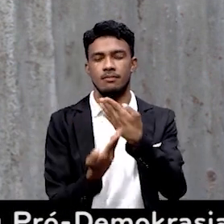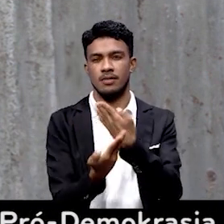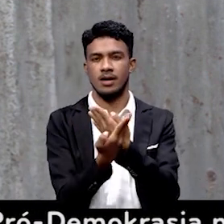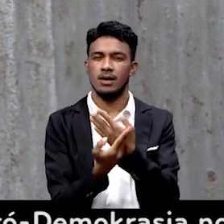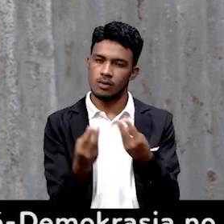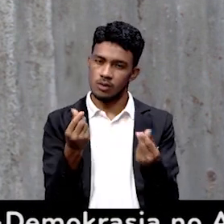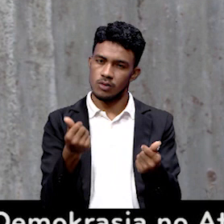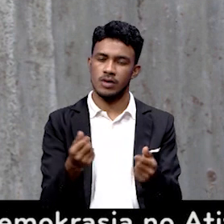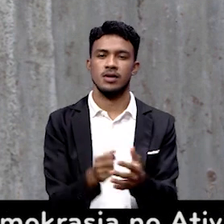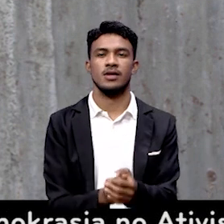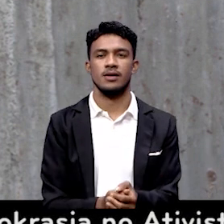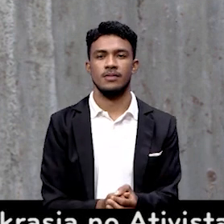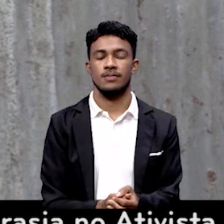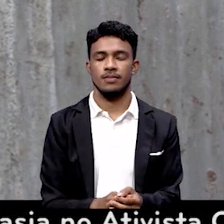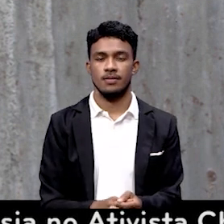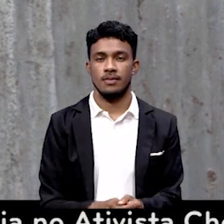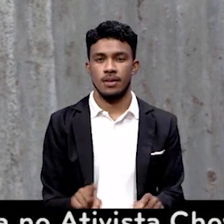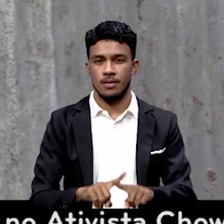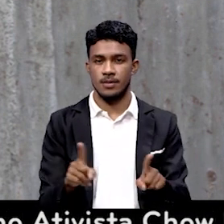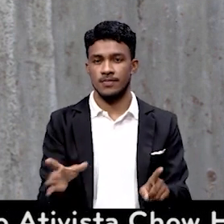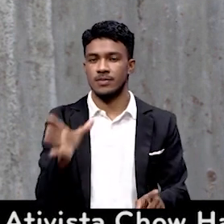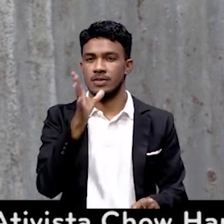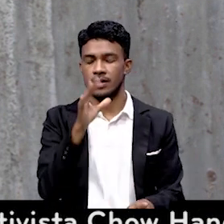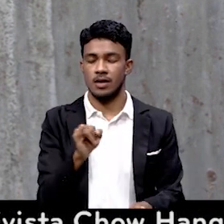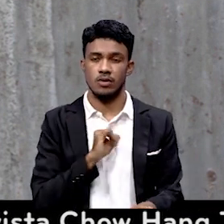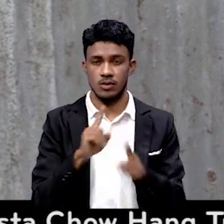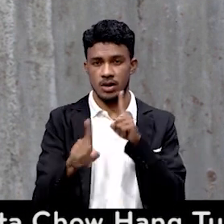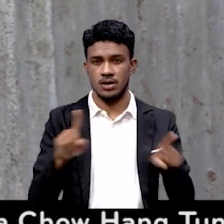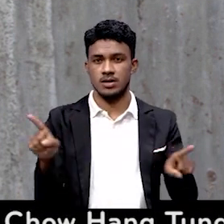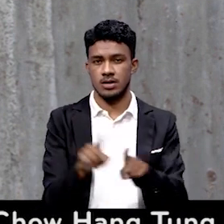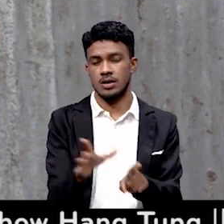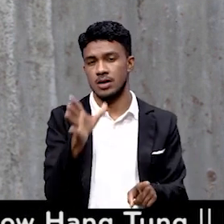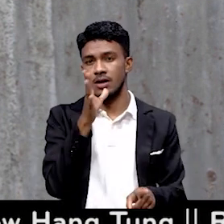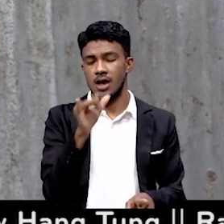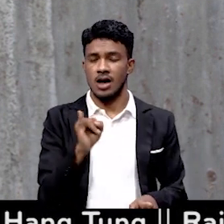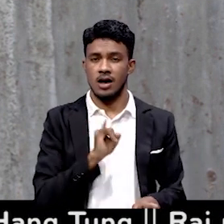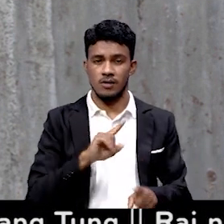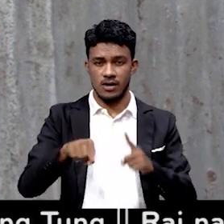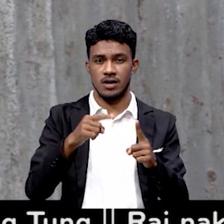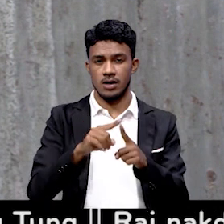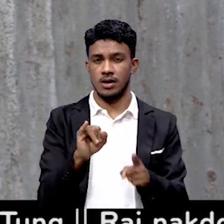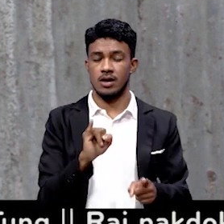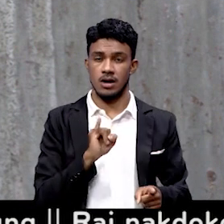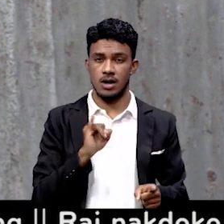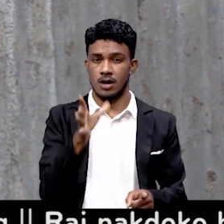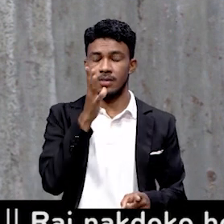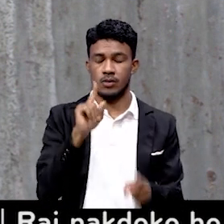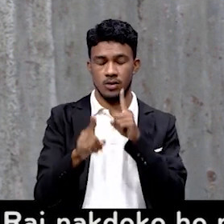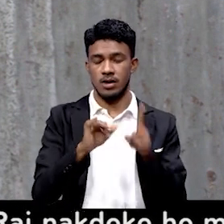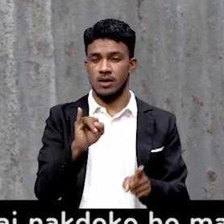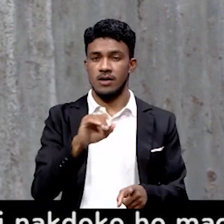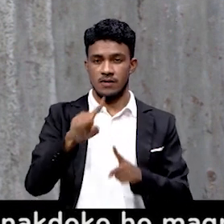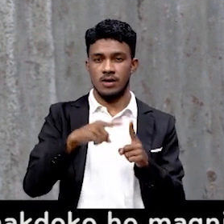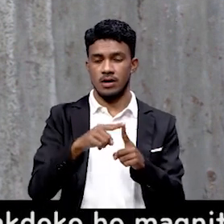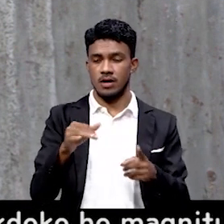rohan labo tira. Nebe fere kau kuliah sini fere kian labe le hau kun diskansa na. Me dalam rumah semoras kona hau.